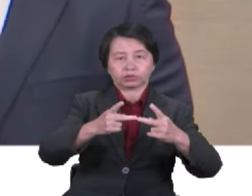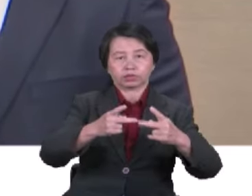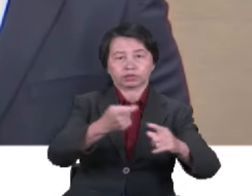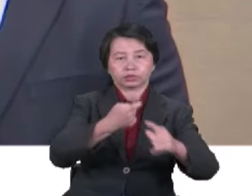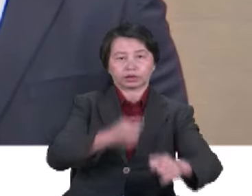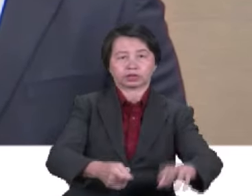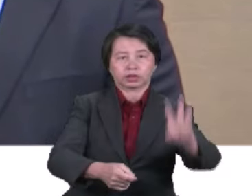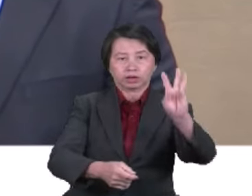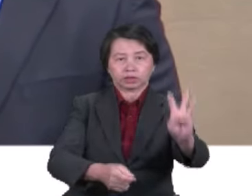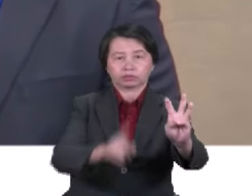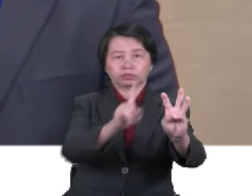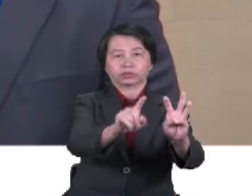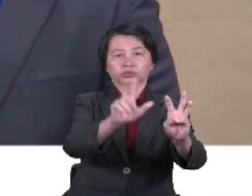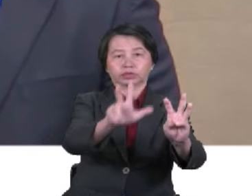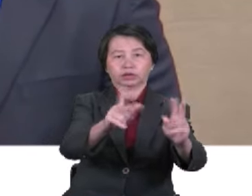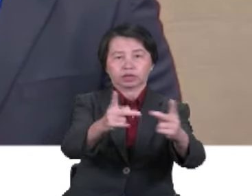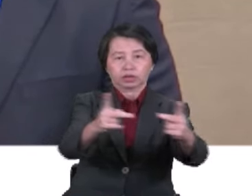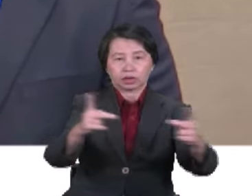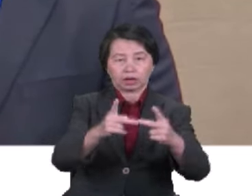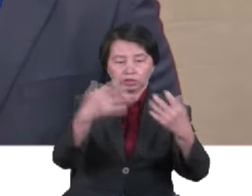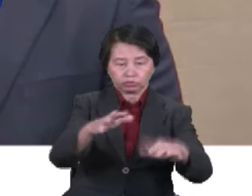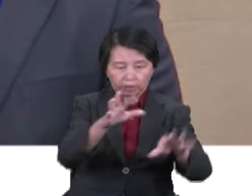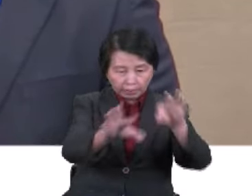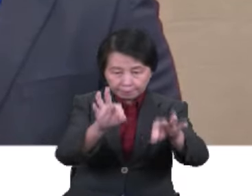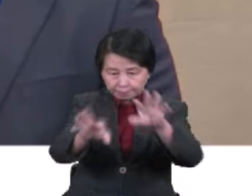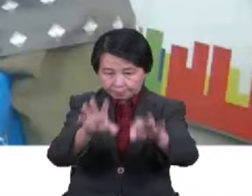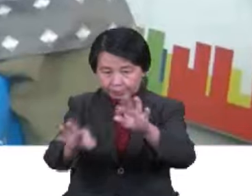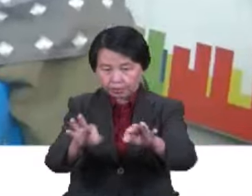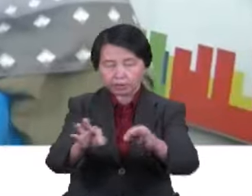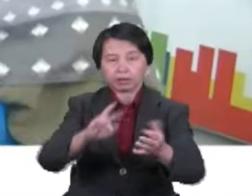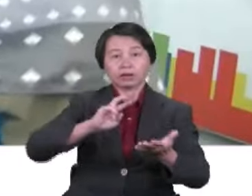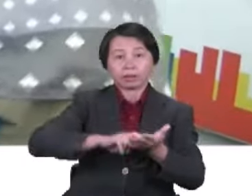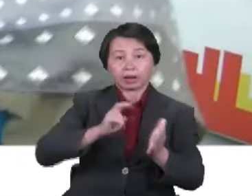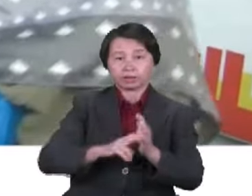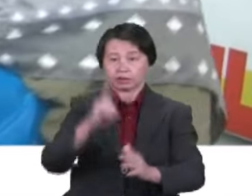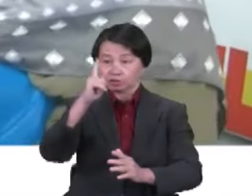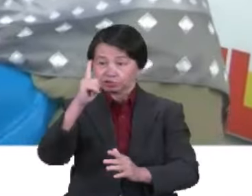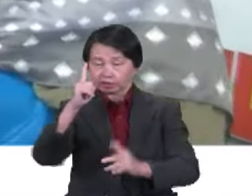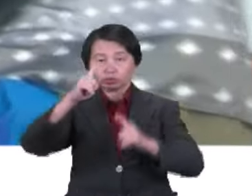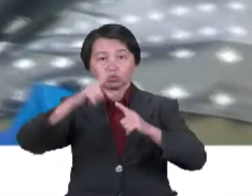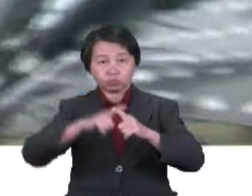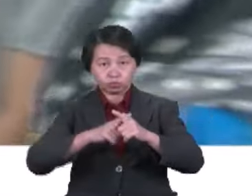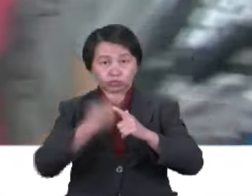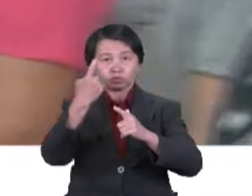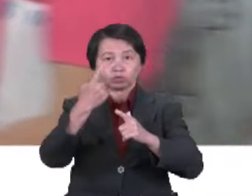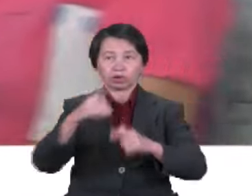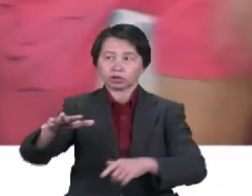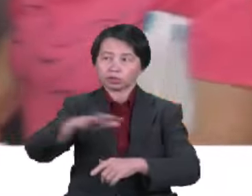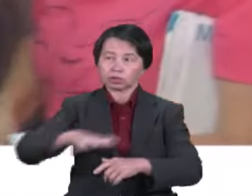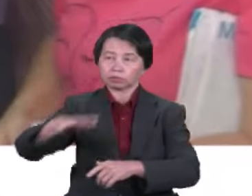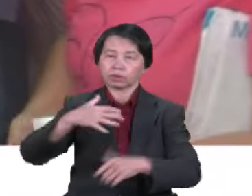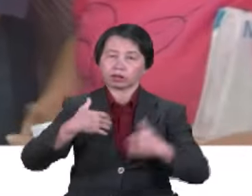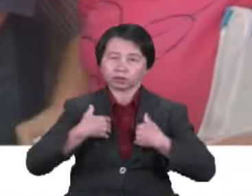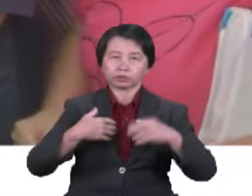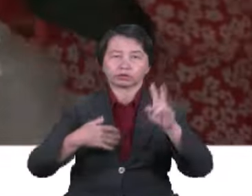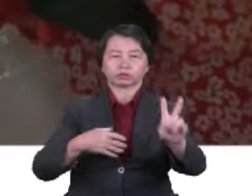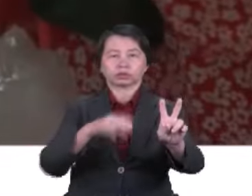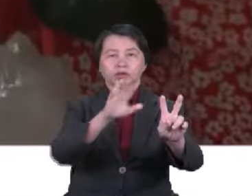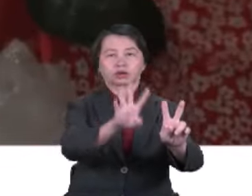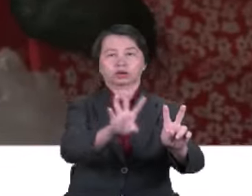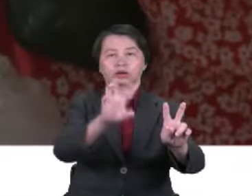daripada 613 kawasan yang telah dipilih. Ini bermakna sebulan saja akan ada lebih kurang